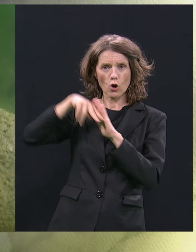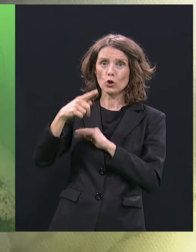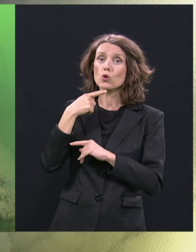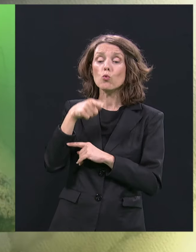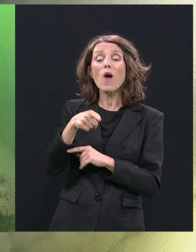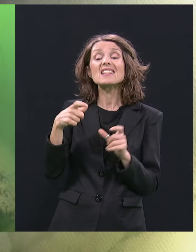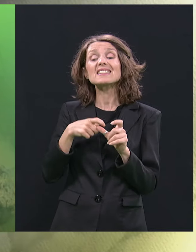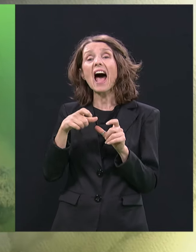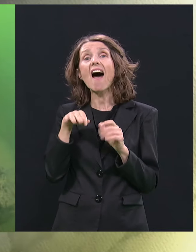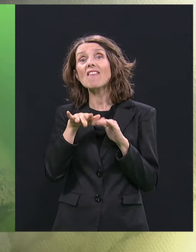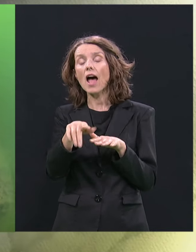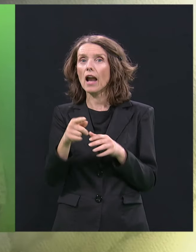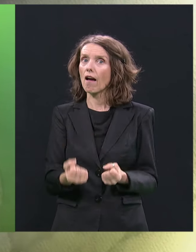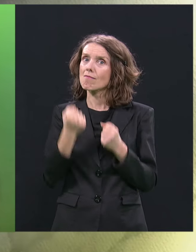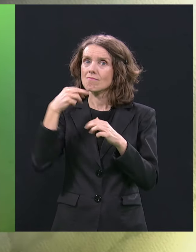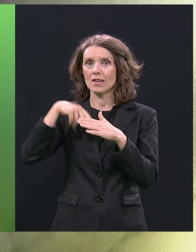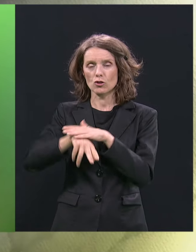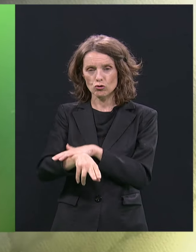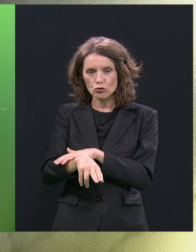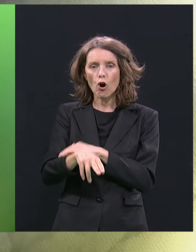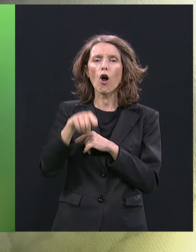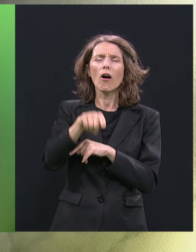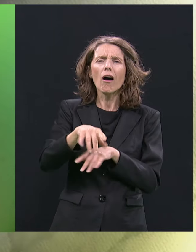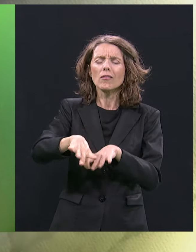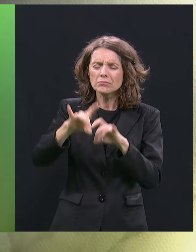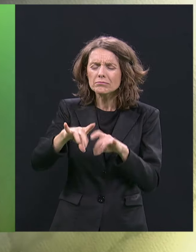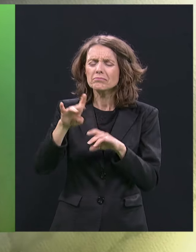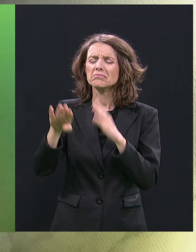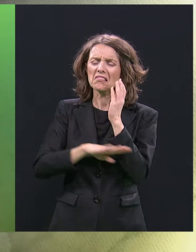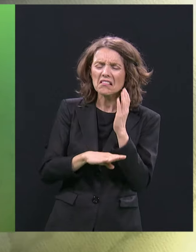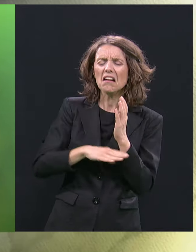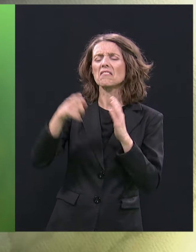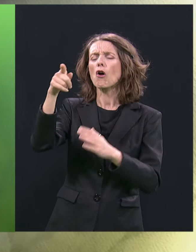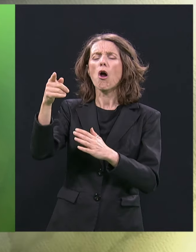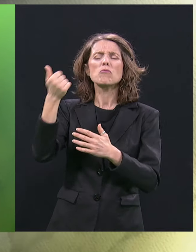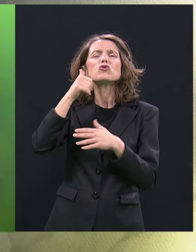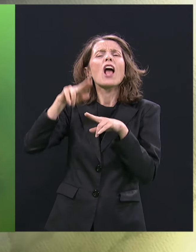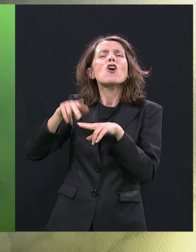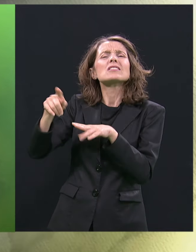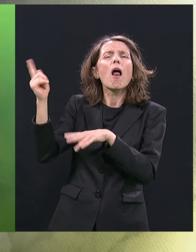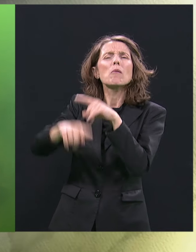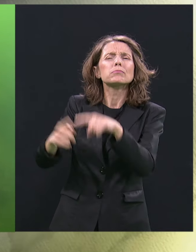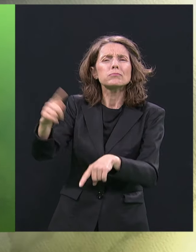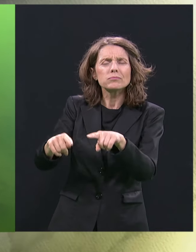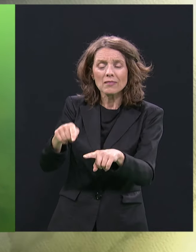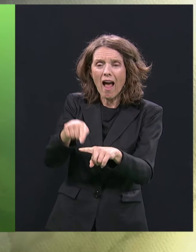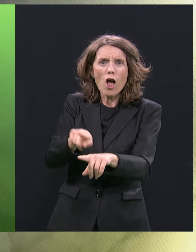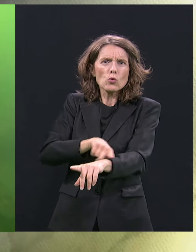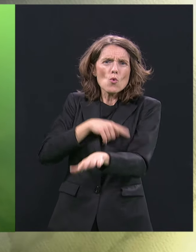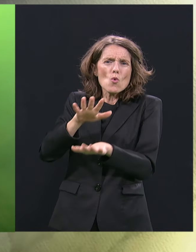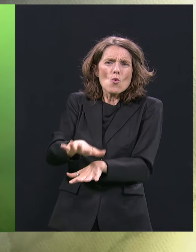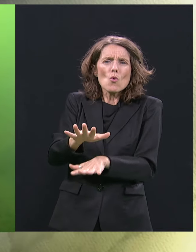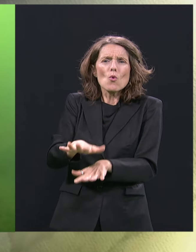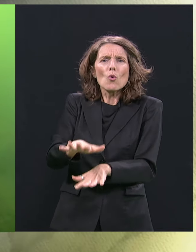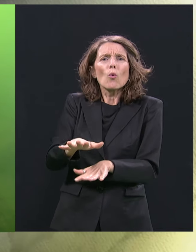izazov. Delovi građevine i stabla sa obala reke postali su deo novog života, stanište biljnog i životinskog sveta